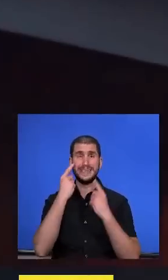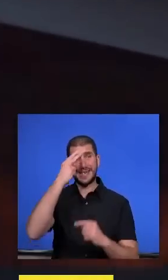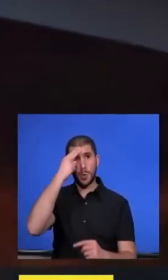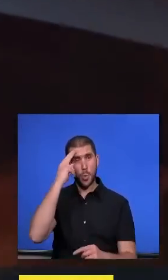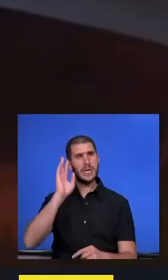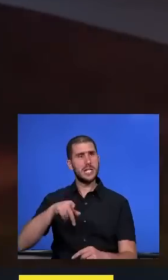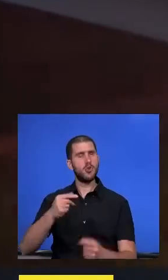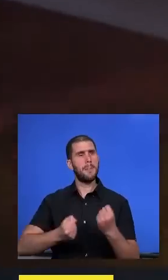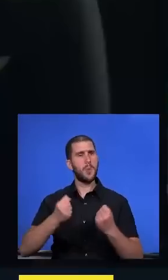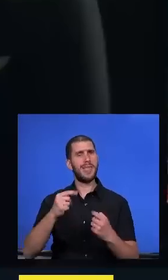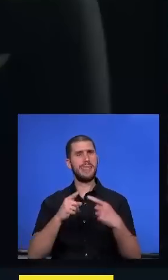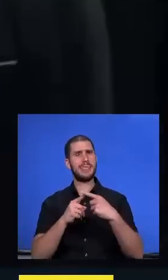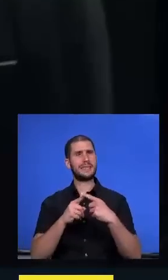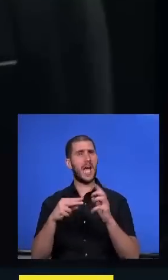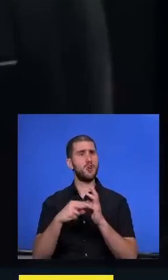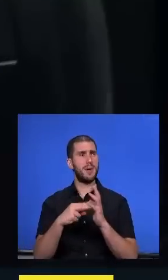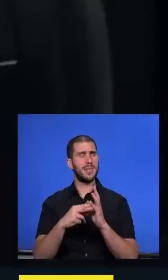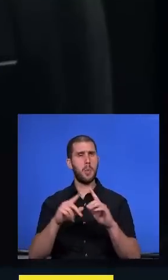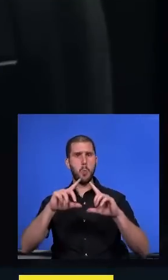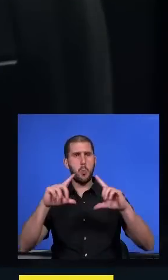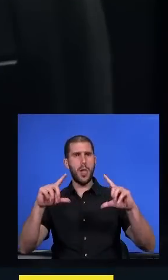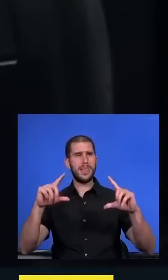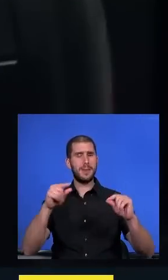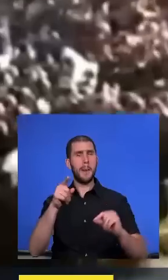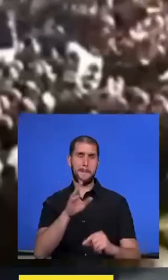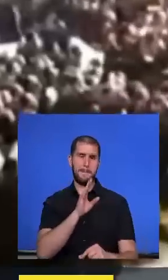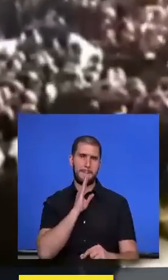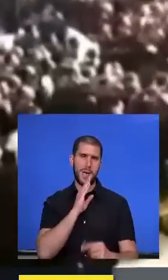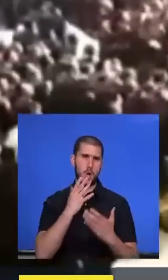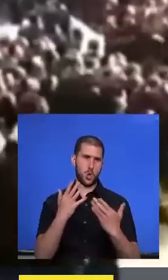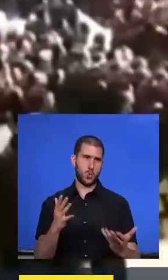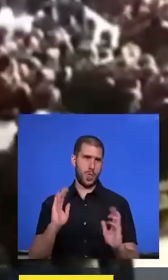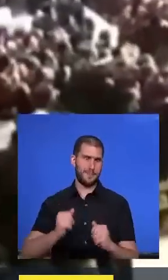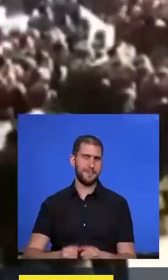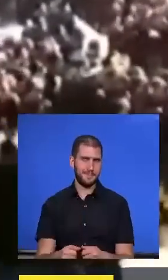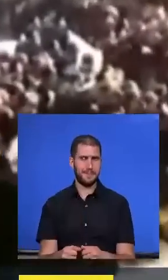לכם מכונית טסלה חשמלית עם מולטימדיה, אתם בבעיה.